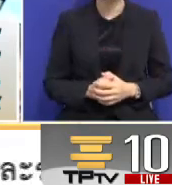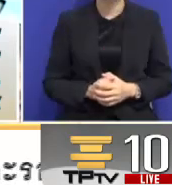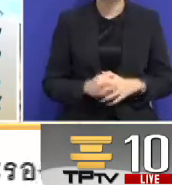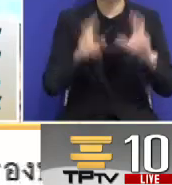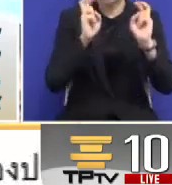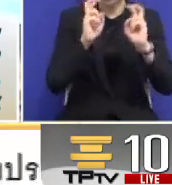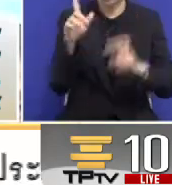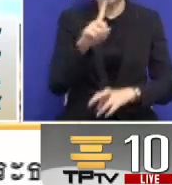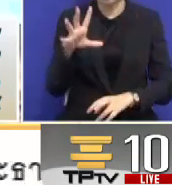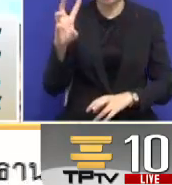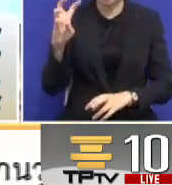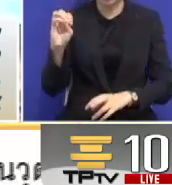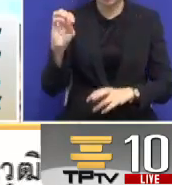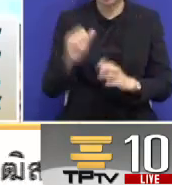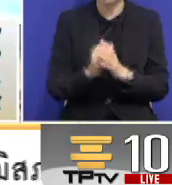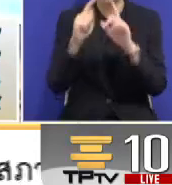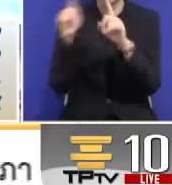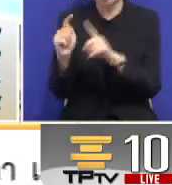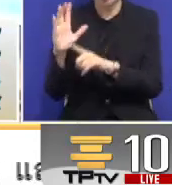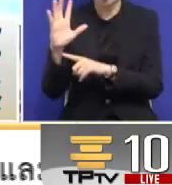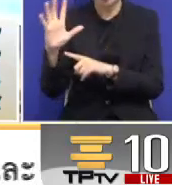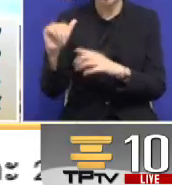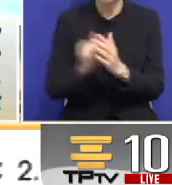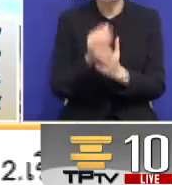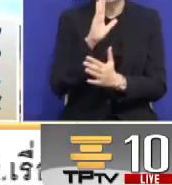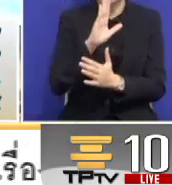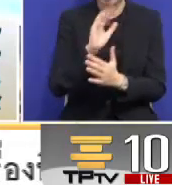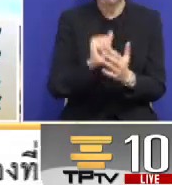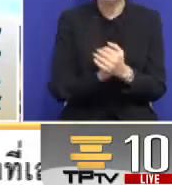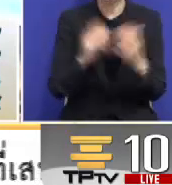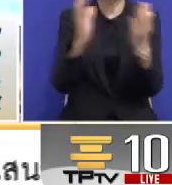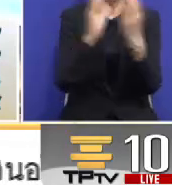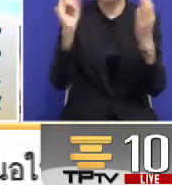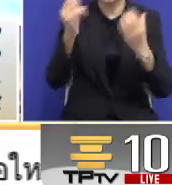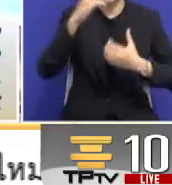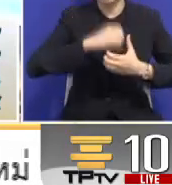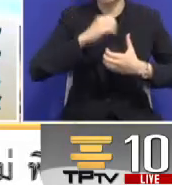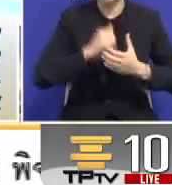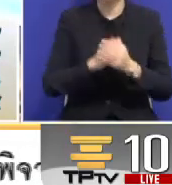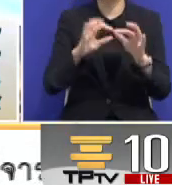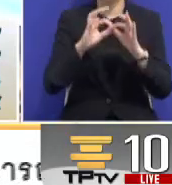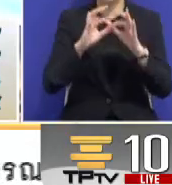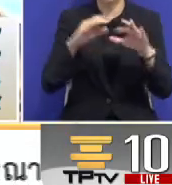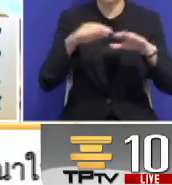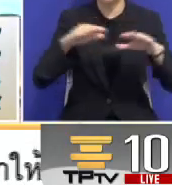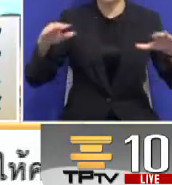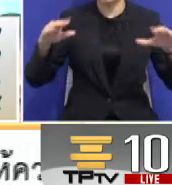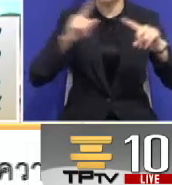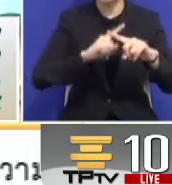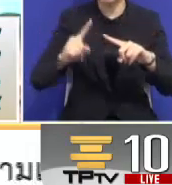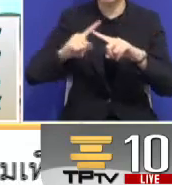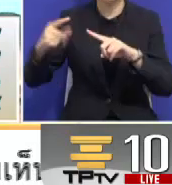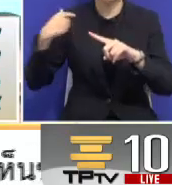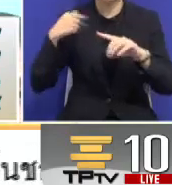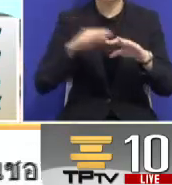5บอกว่าต้องไม่ฝ่าฝืนจริยธรรมร้ายแรงของมาตรฐานจริยธรรมซึ่งมาตรฐานจริ